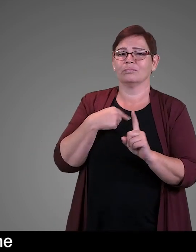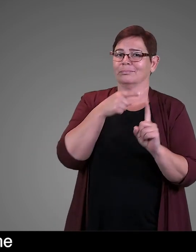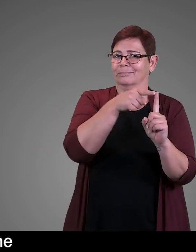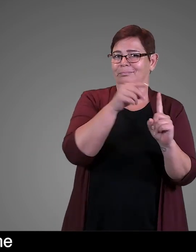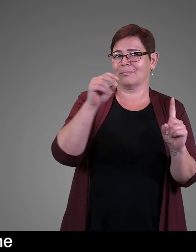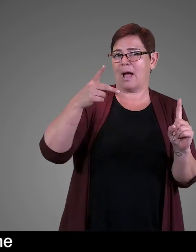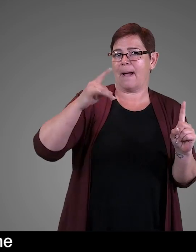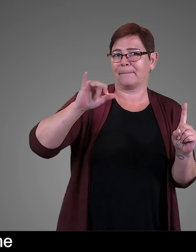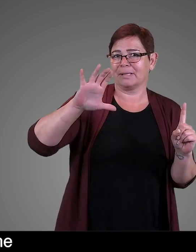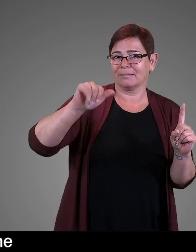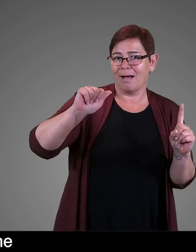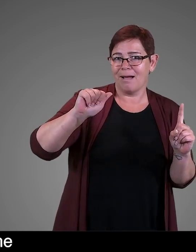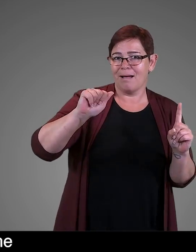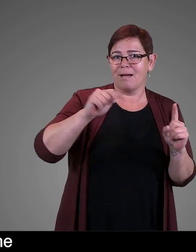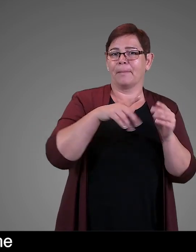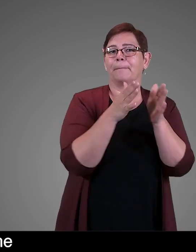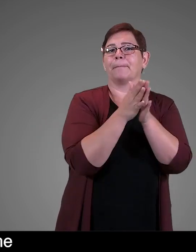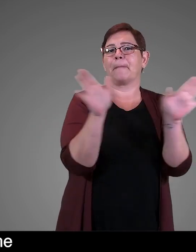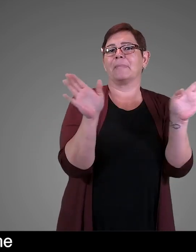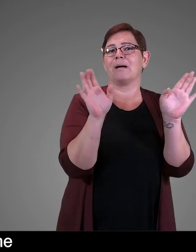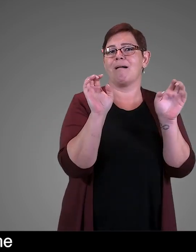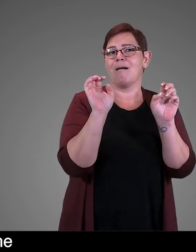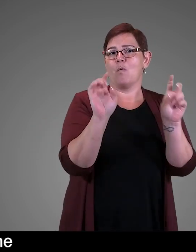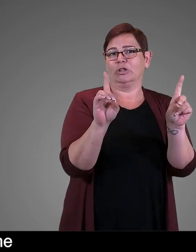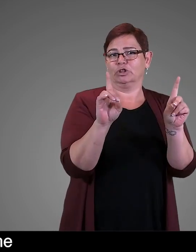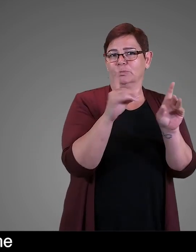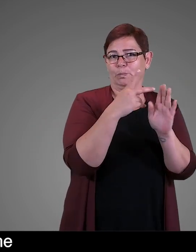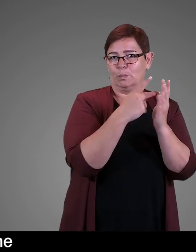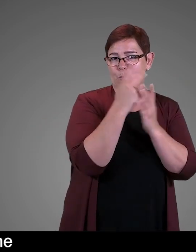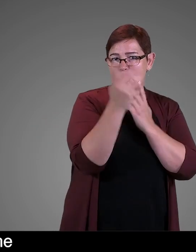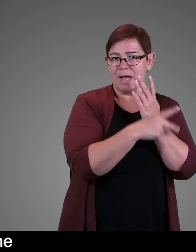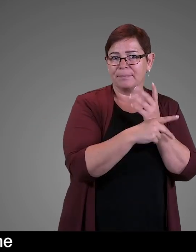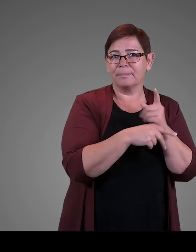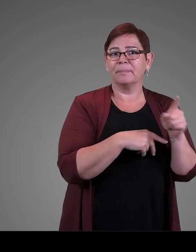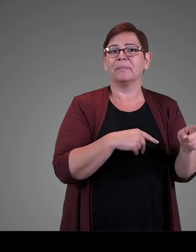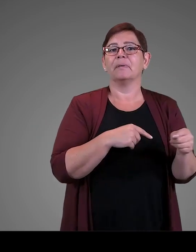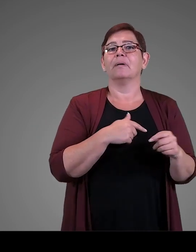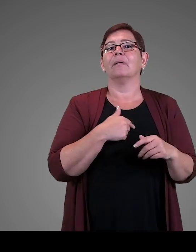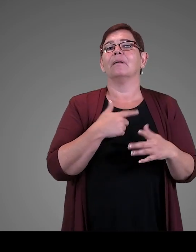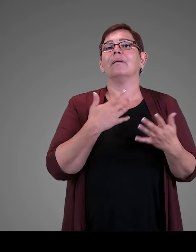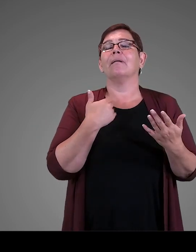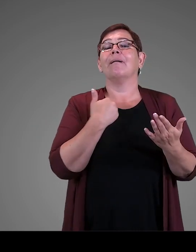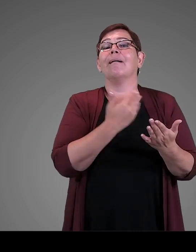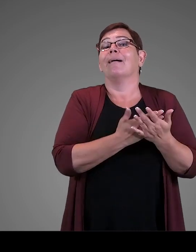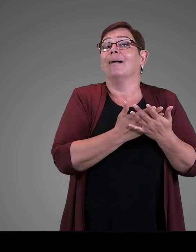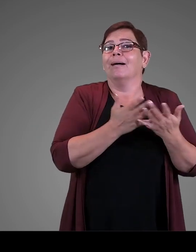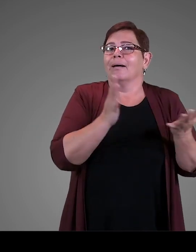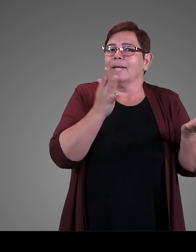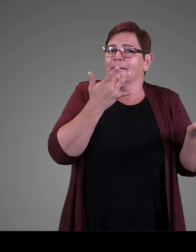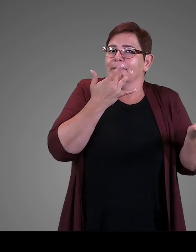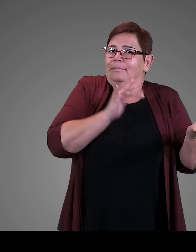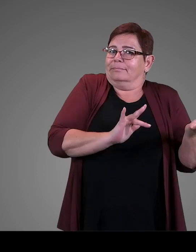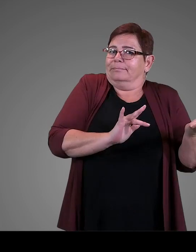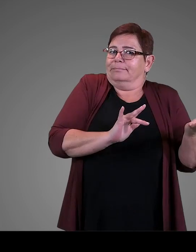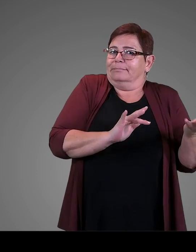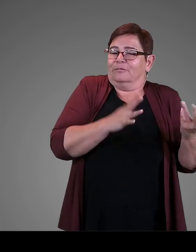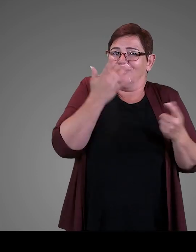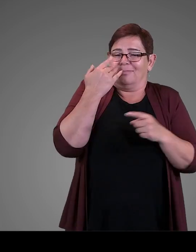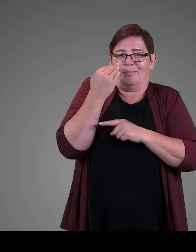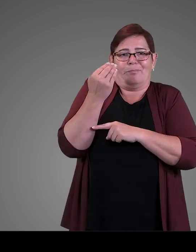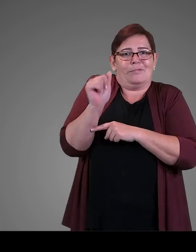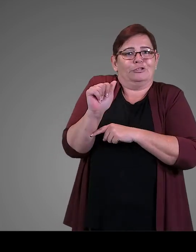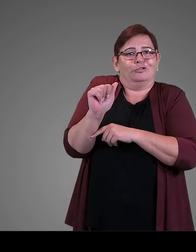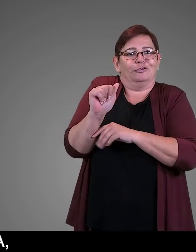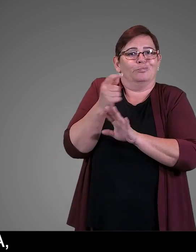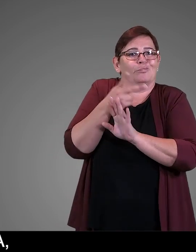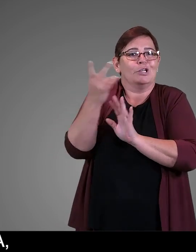Depuis quelques années, en fait, j'ai d'abord été à Optica, au programme éducatif public. Je suis arrivée un peu par hasard, après un projet de